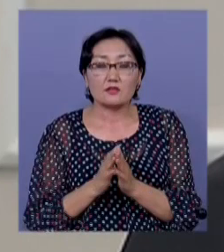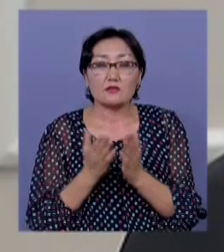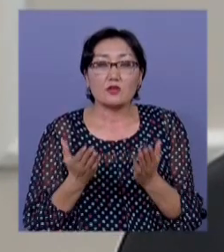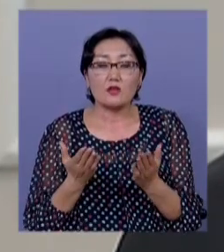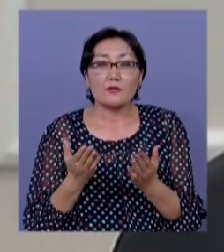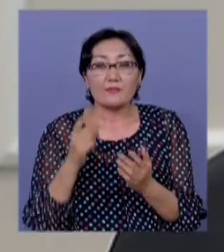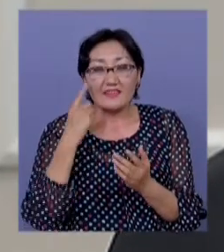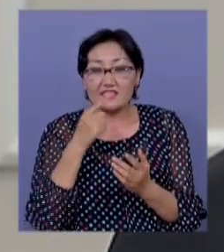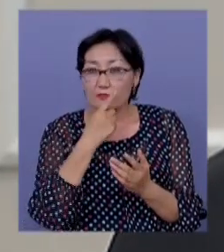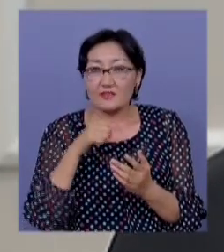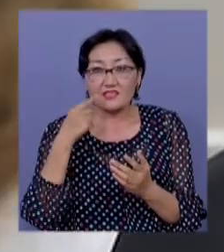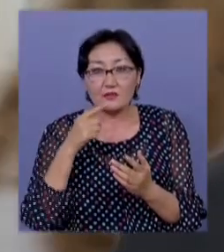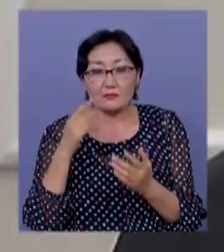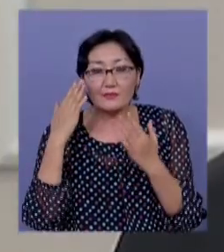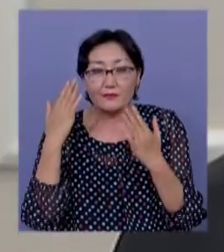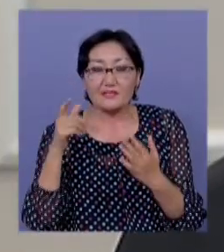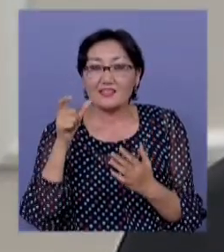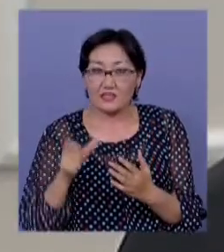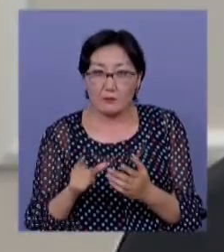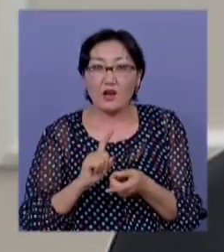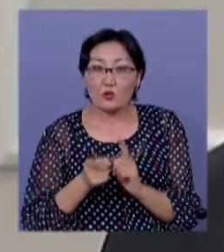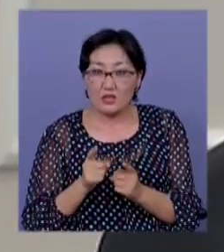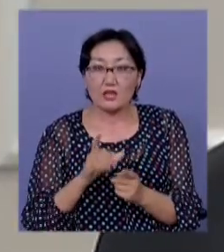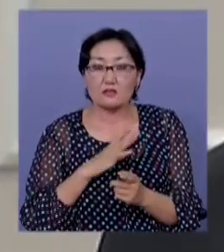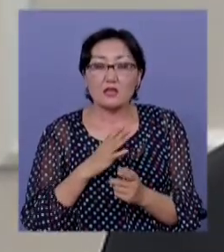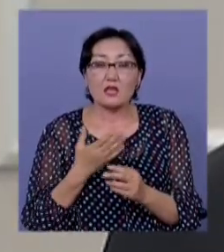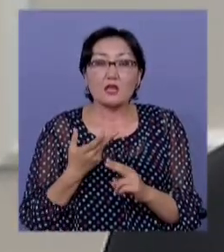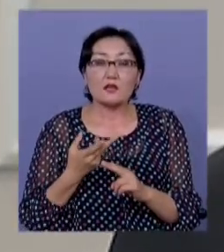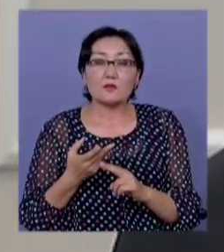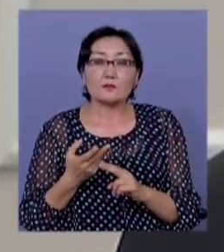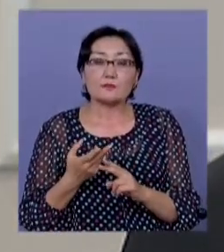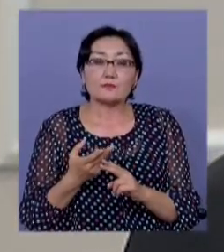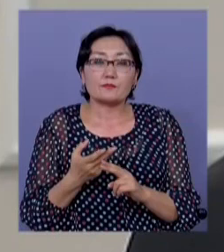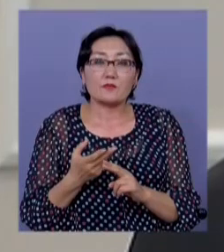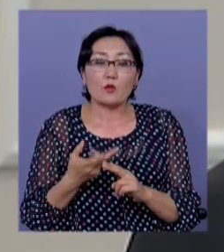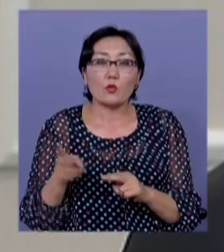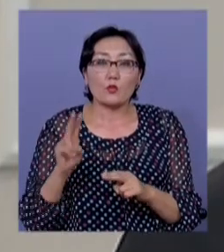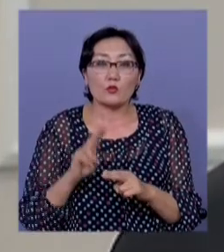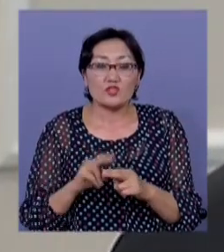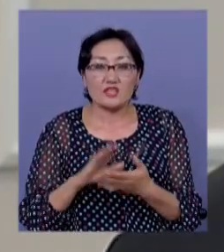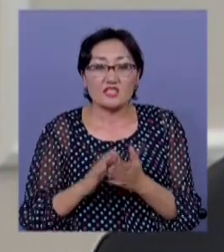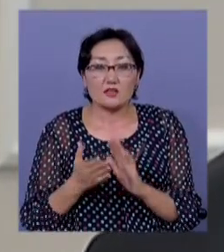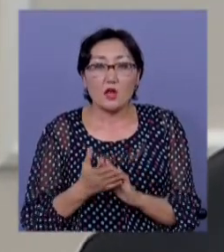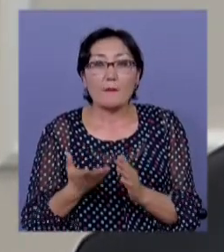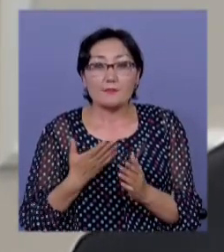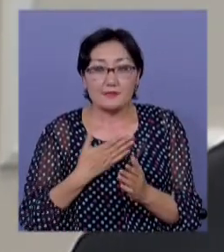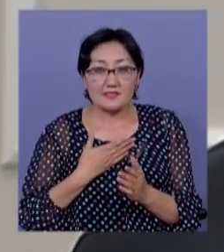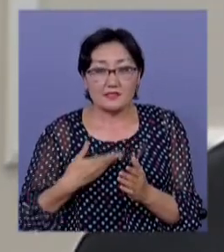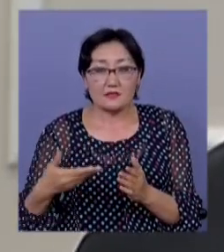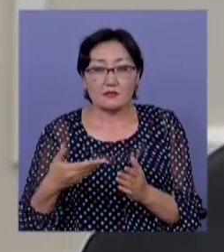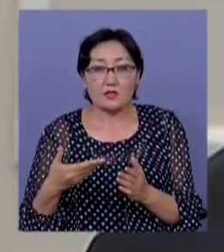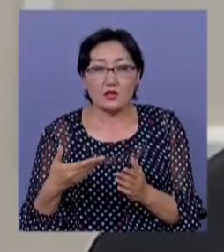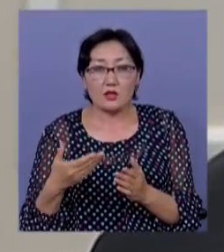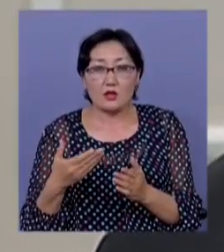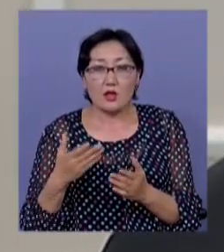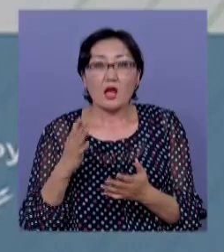Бұны испан тілін білмейтін адам аударған деді. Мінекей осындай жағдай бізде